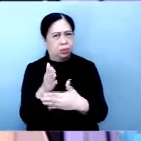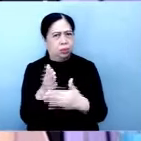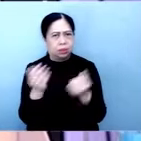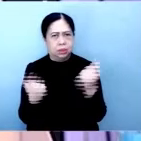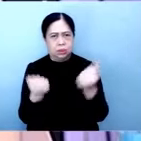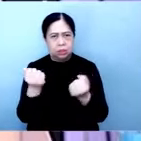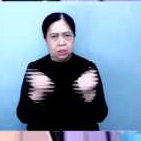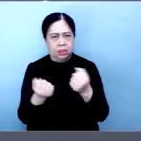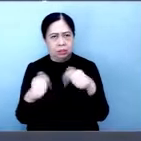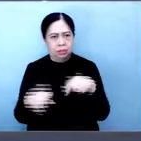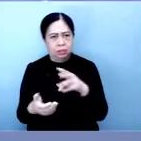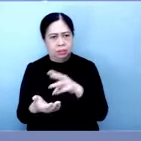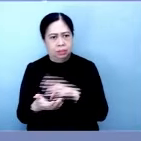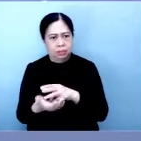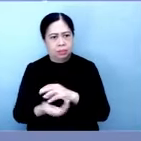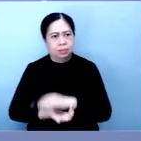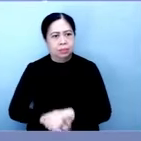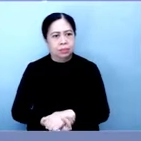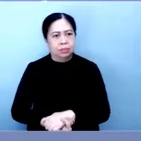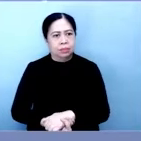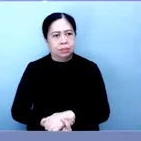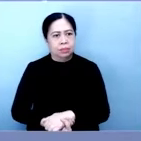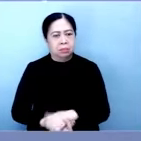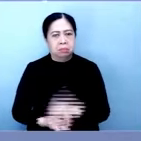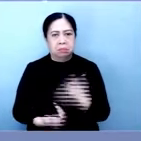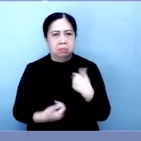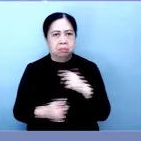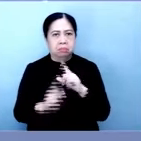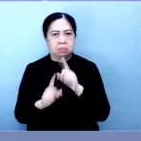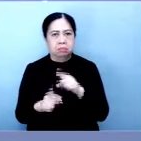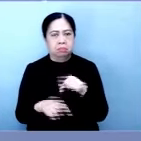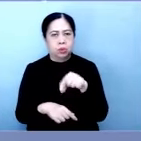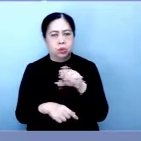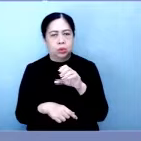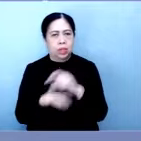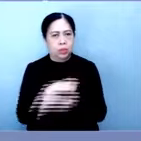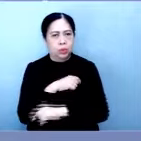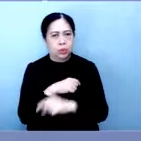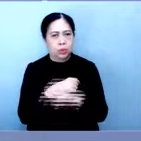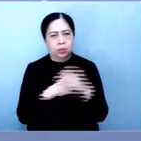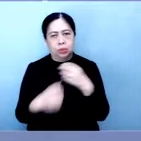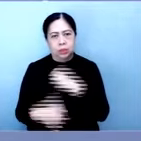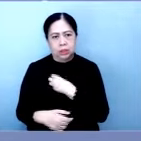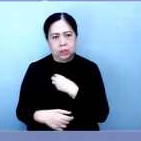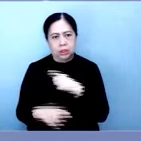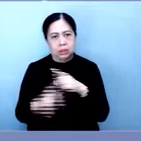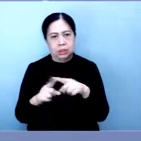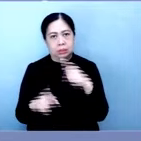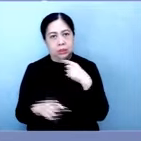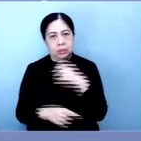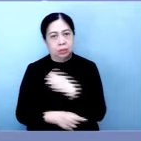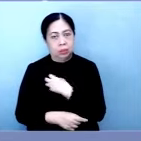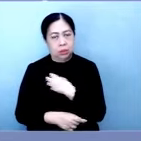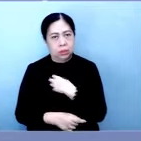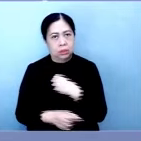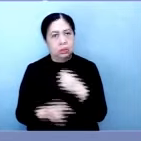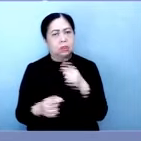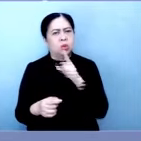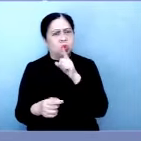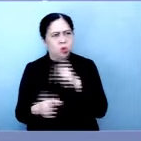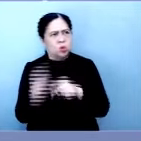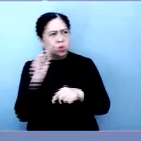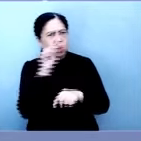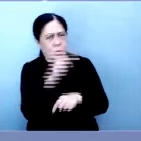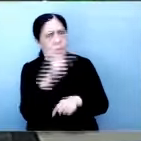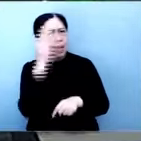sa bayan ng Mulanay. Wala pang bagong pahayag ang Quezon Police kaugnay rito. Pero giit ng PNP, positibong kinilala ng mga